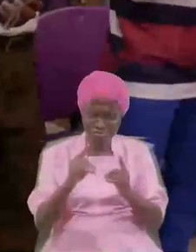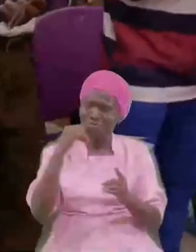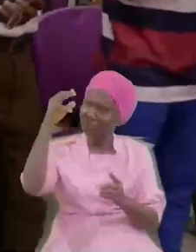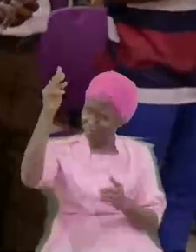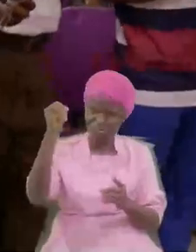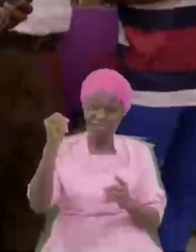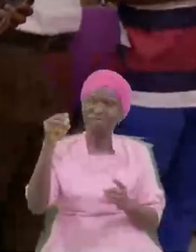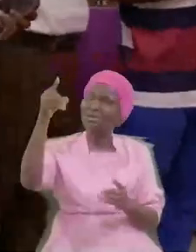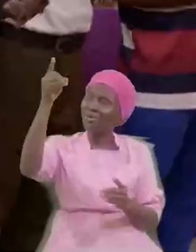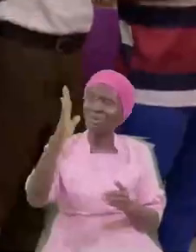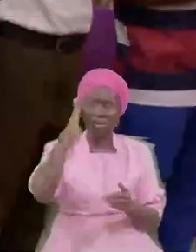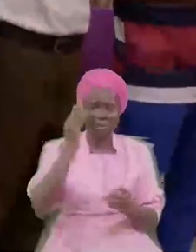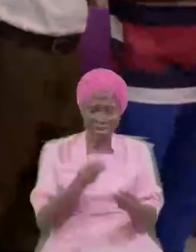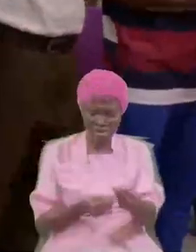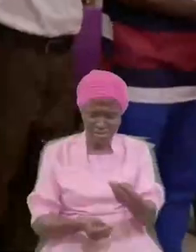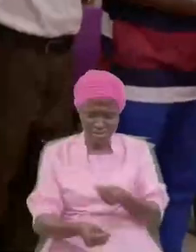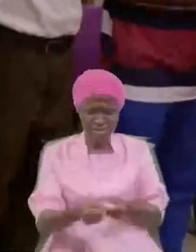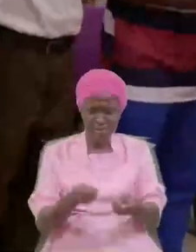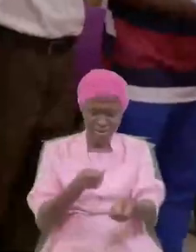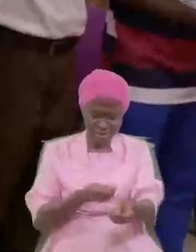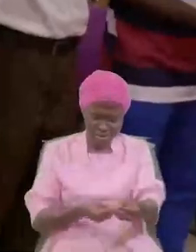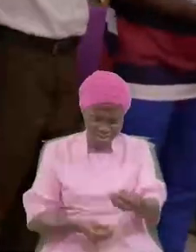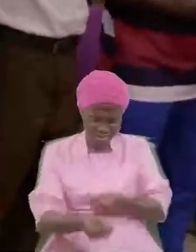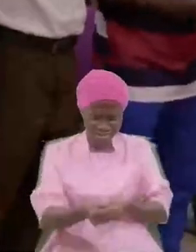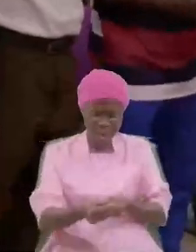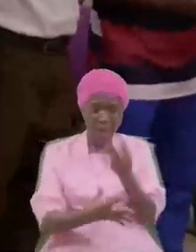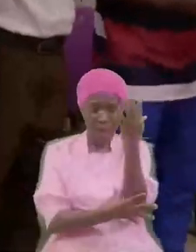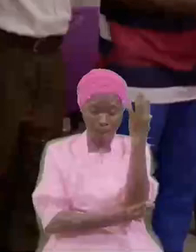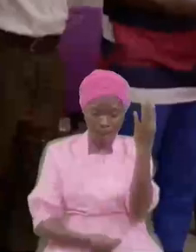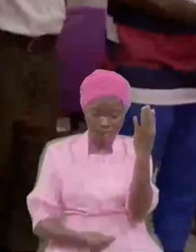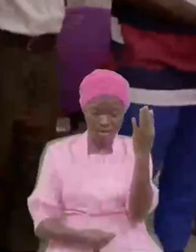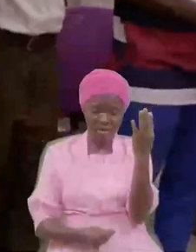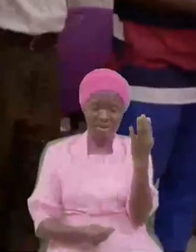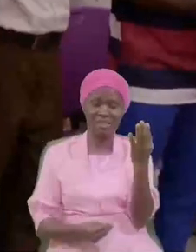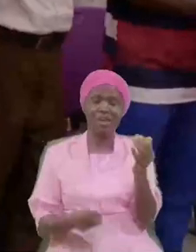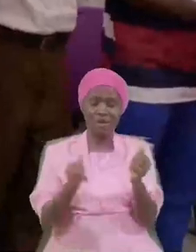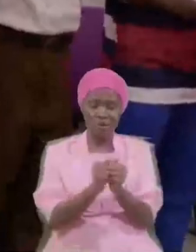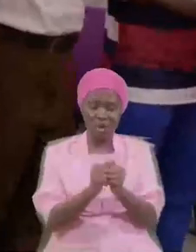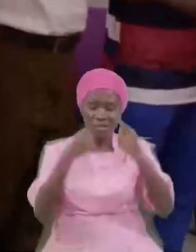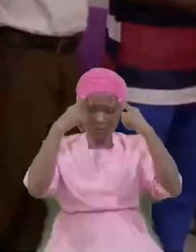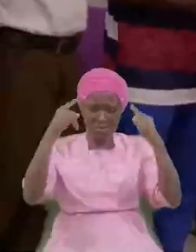Il va remplacer la pauvreté par la prospérité, l'échec.